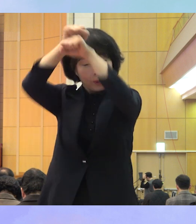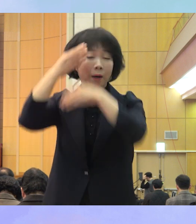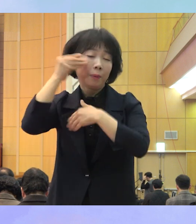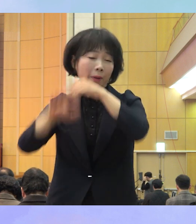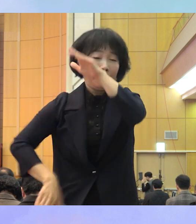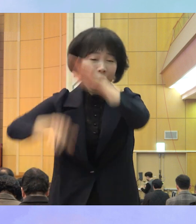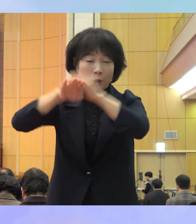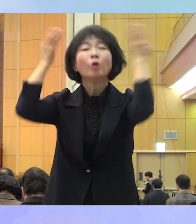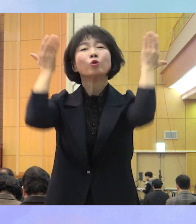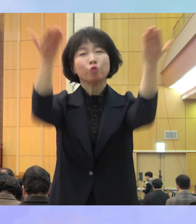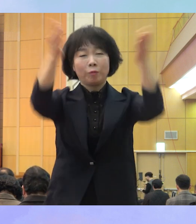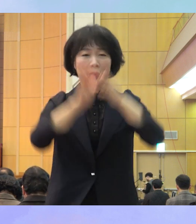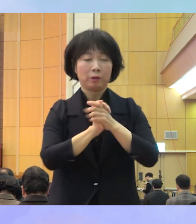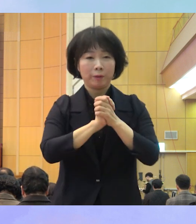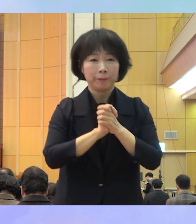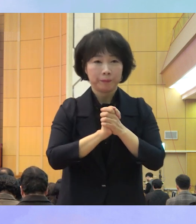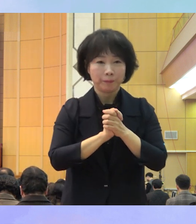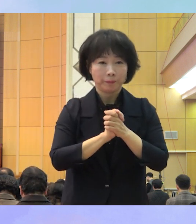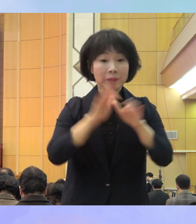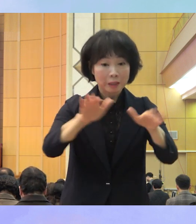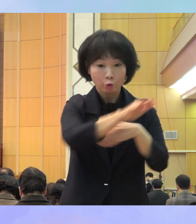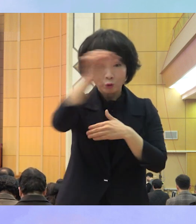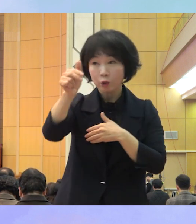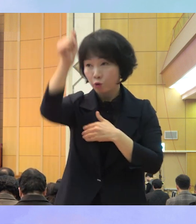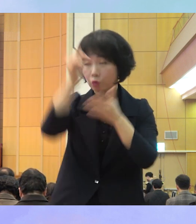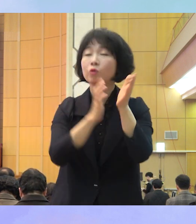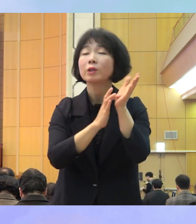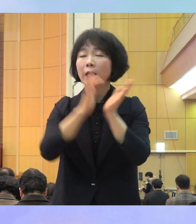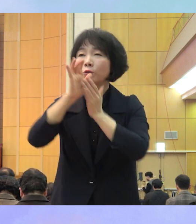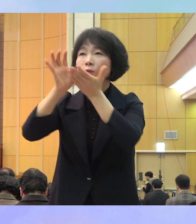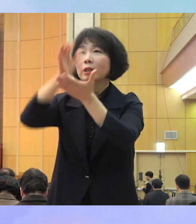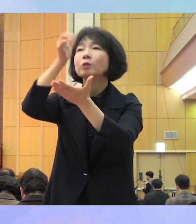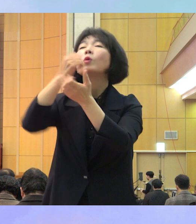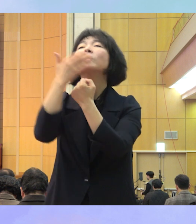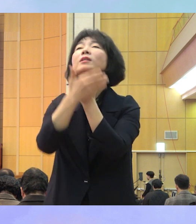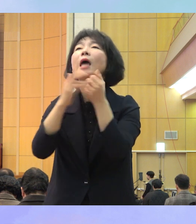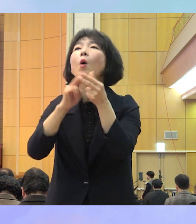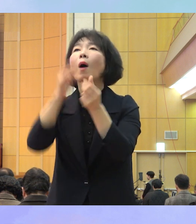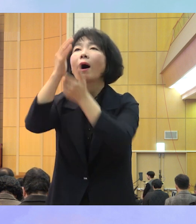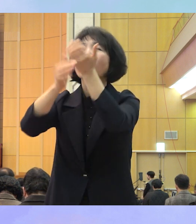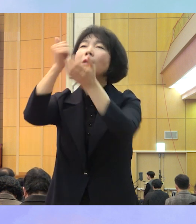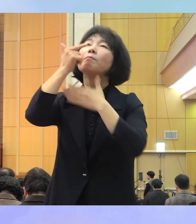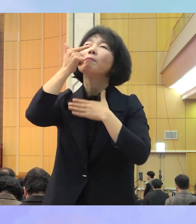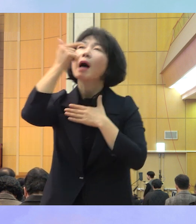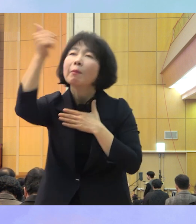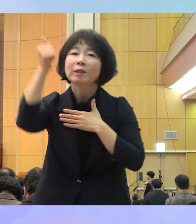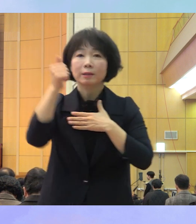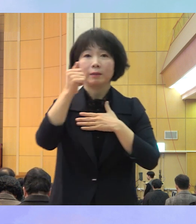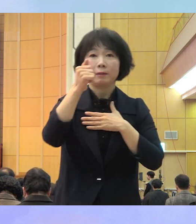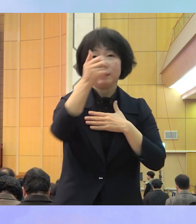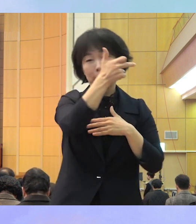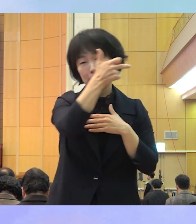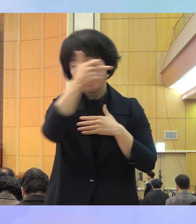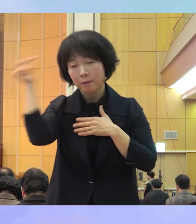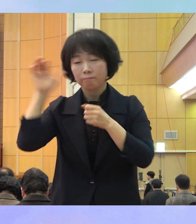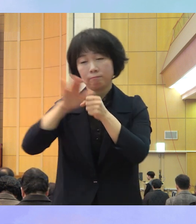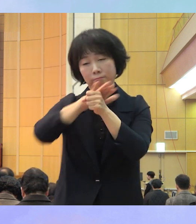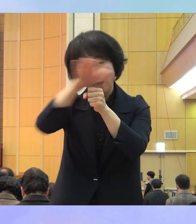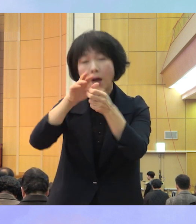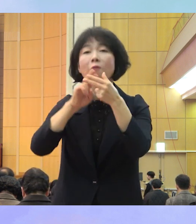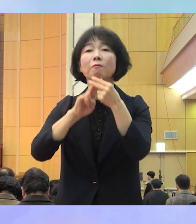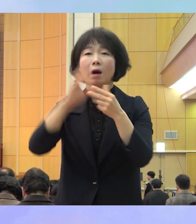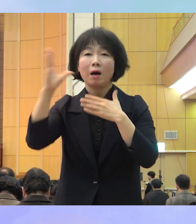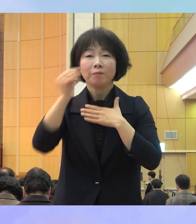복으로 채워주옵소서. 이제는 우리 주 예수 그리스도의 은혜와 하나님 아버지의 크신